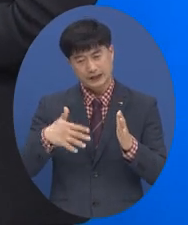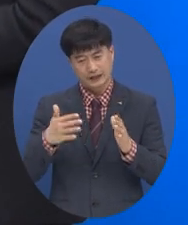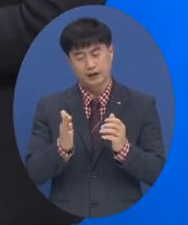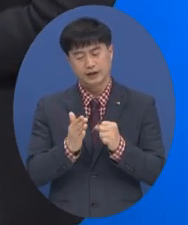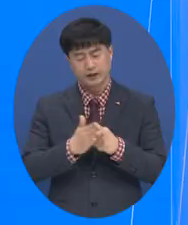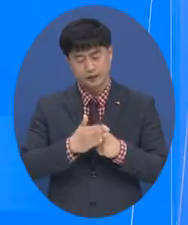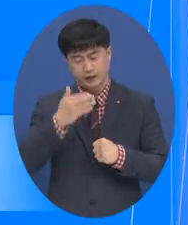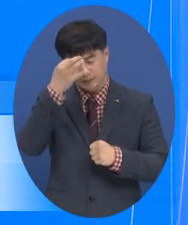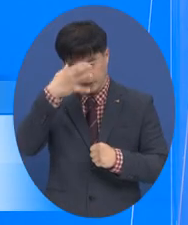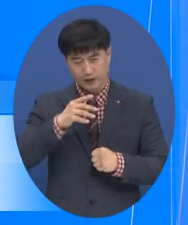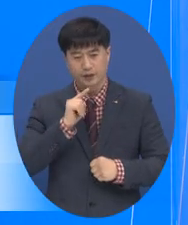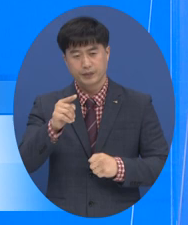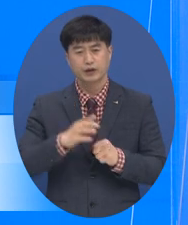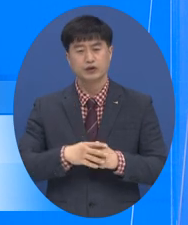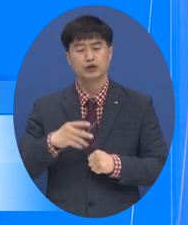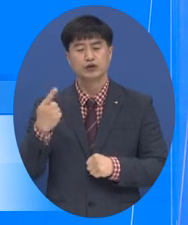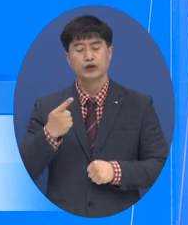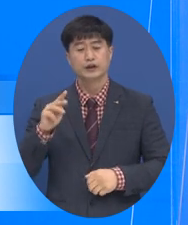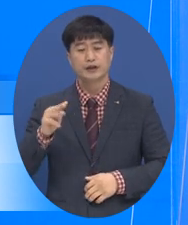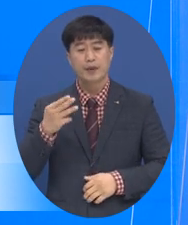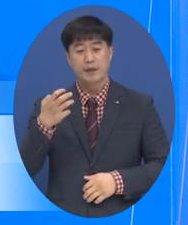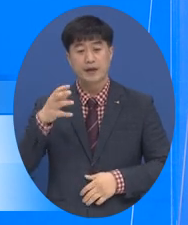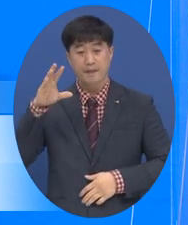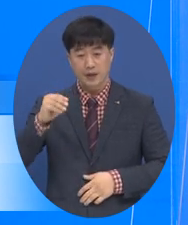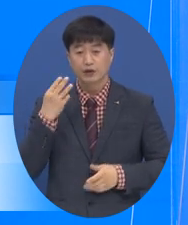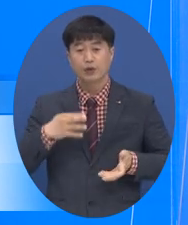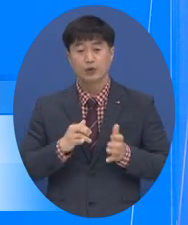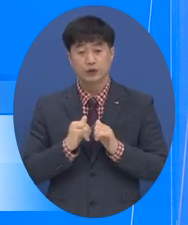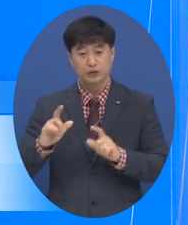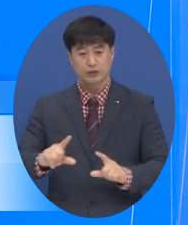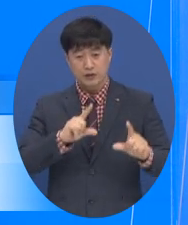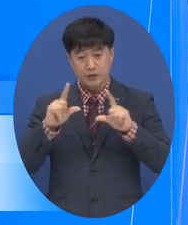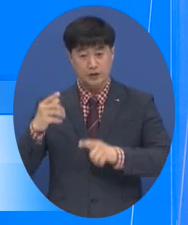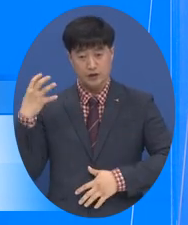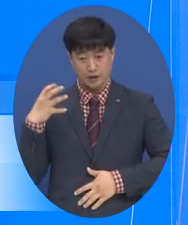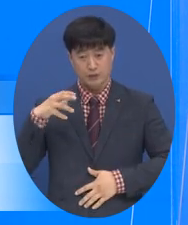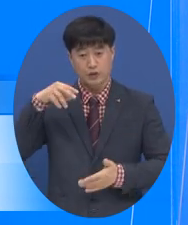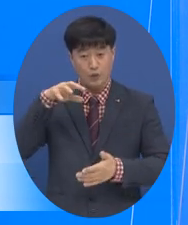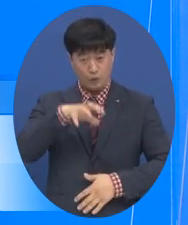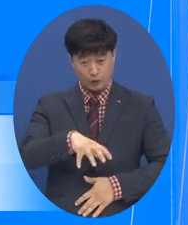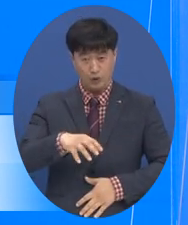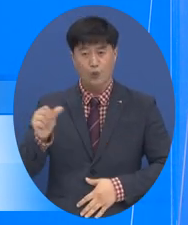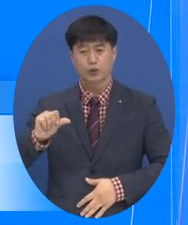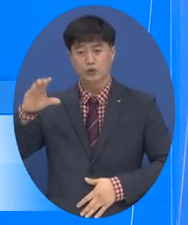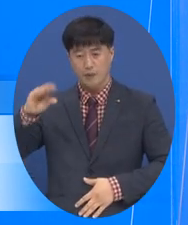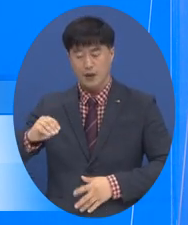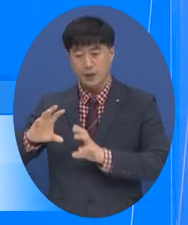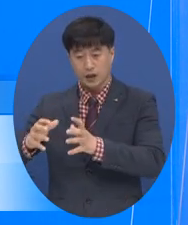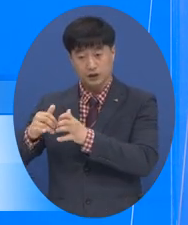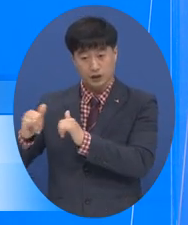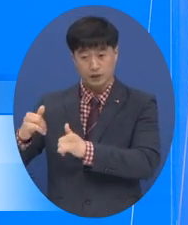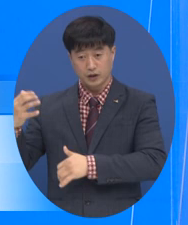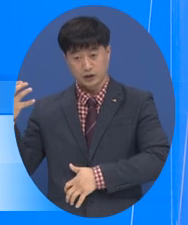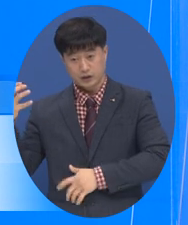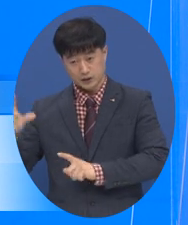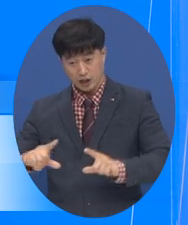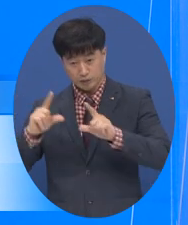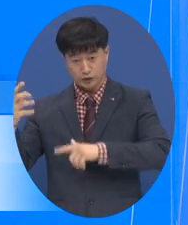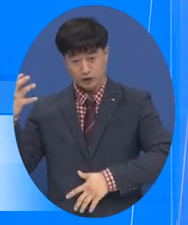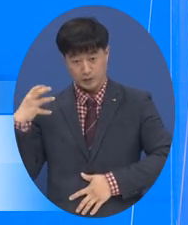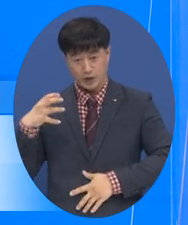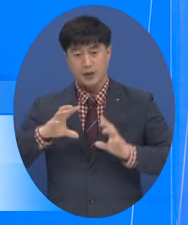밝혔습니다. 1380만 우리 도민의 삶을 책임지는 자리에서 5천만 국민의 삶을 책임지는